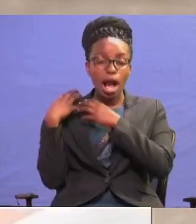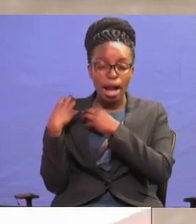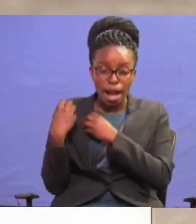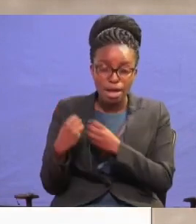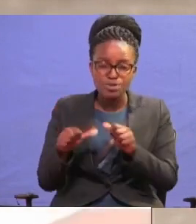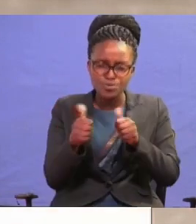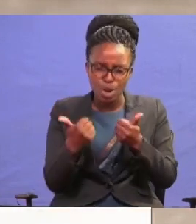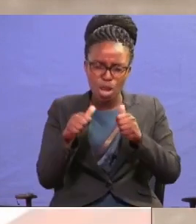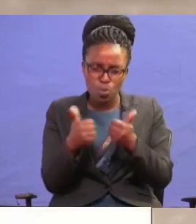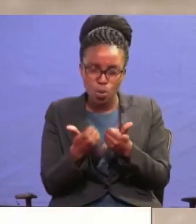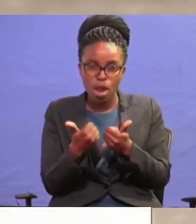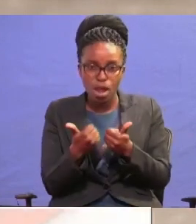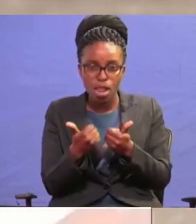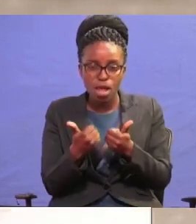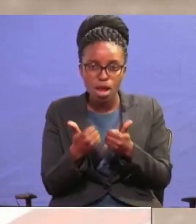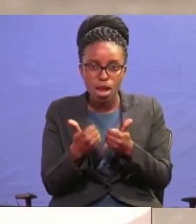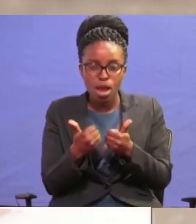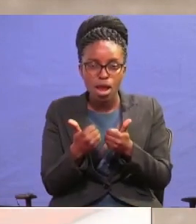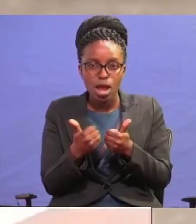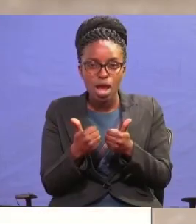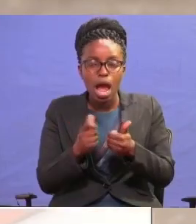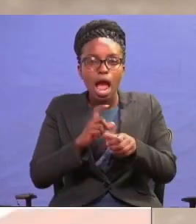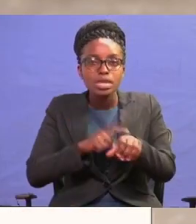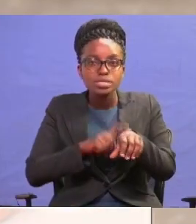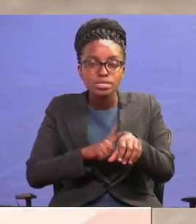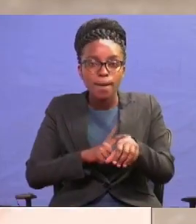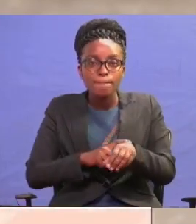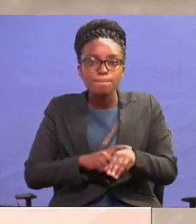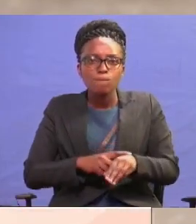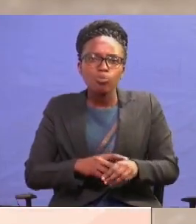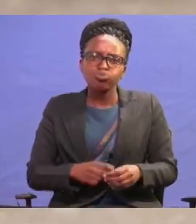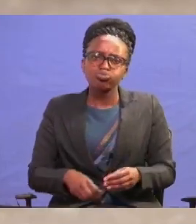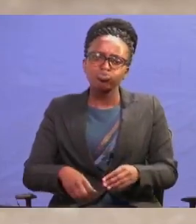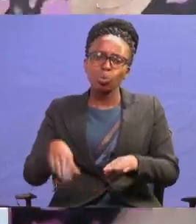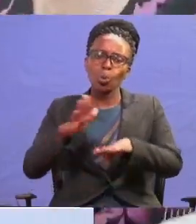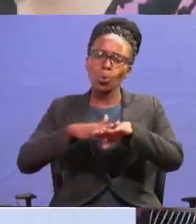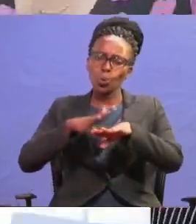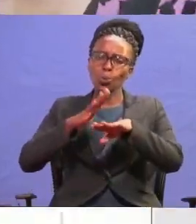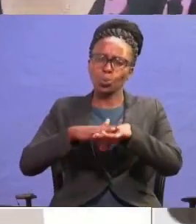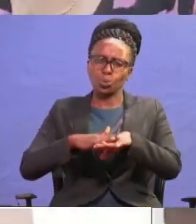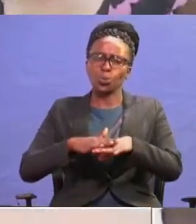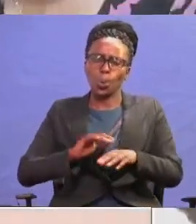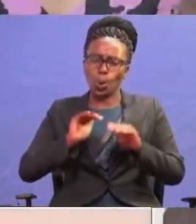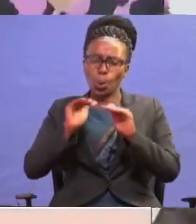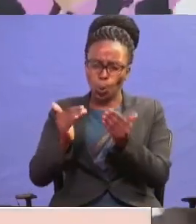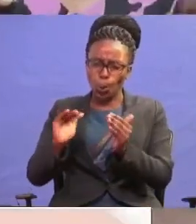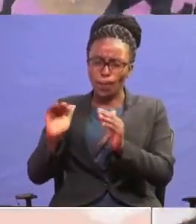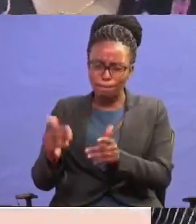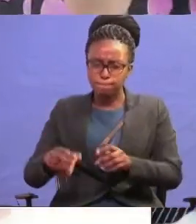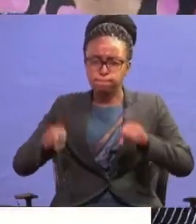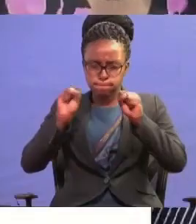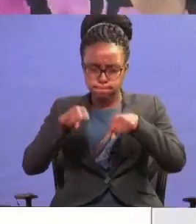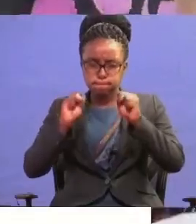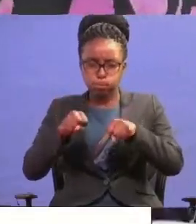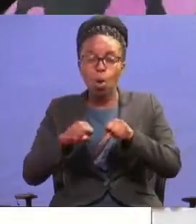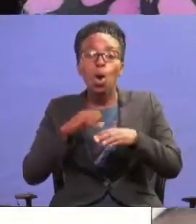needed is so that we can be able to get water to as many communities as possible. Mbarire aidha